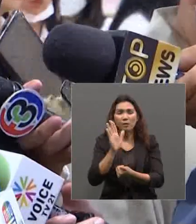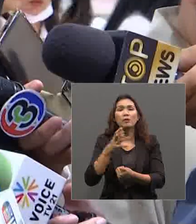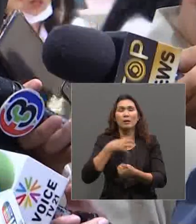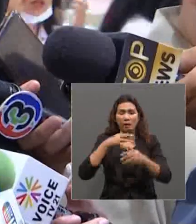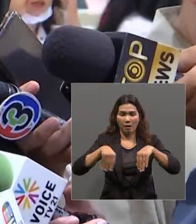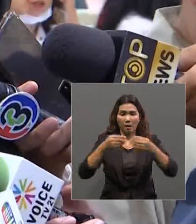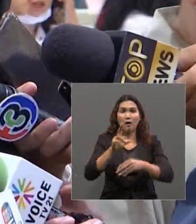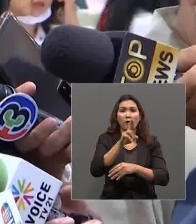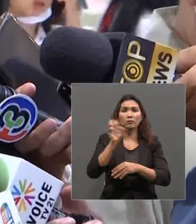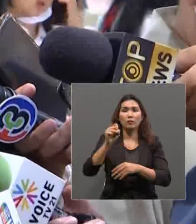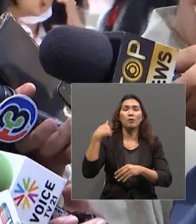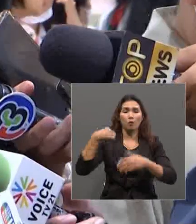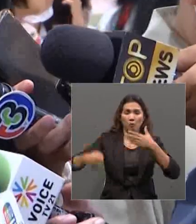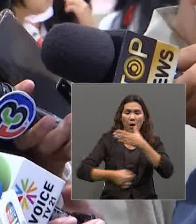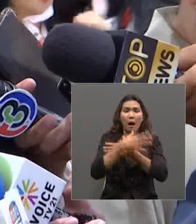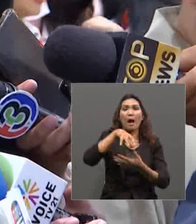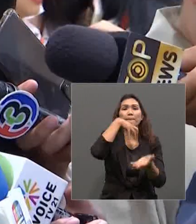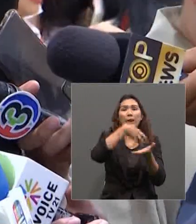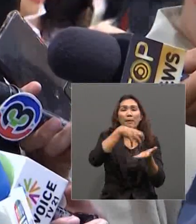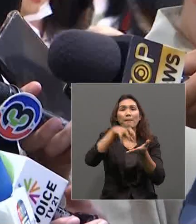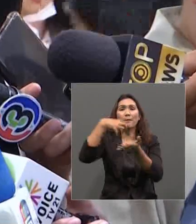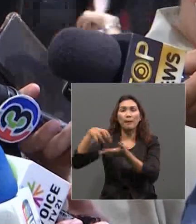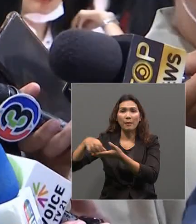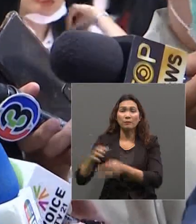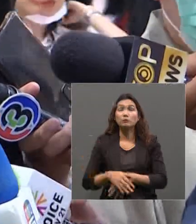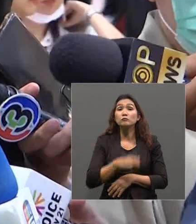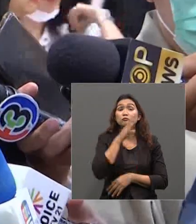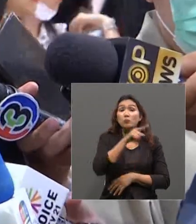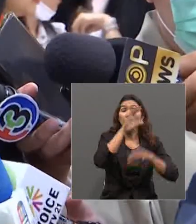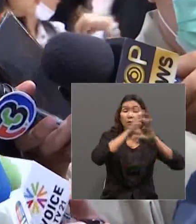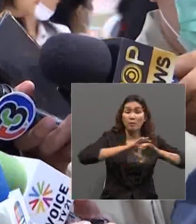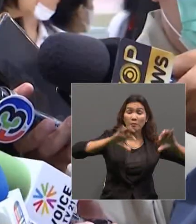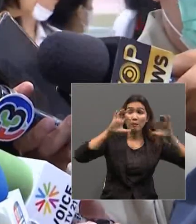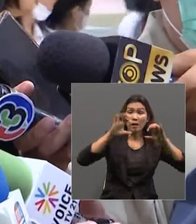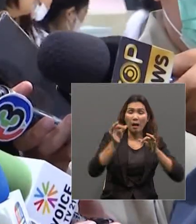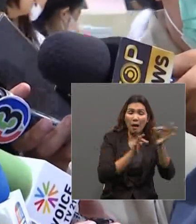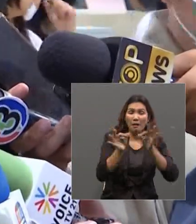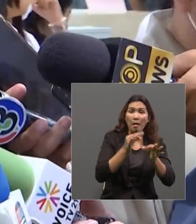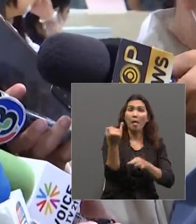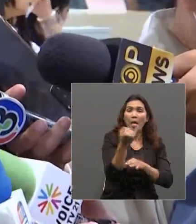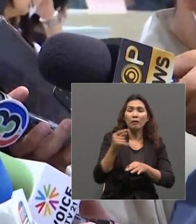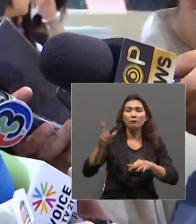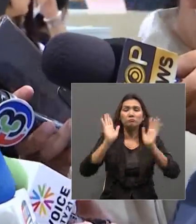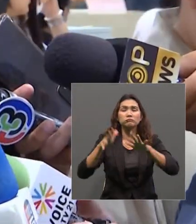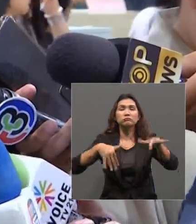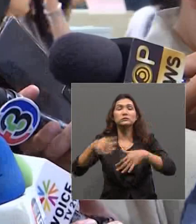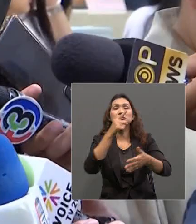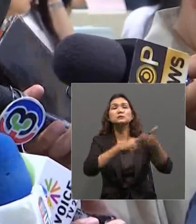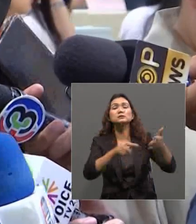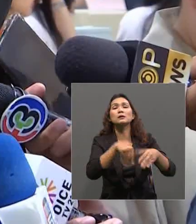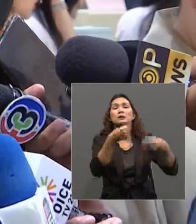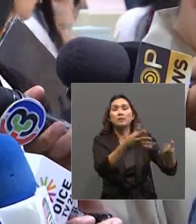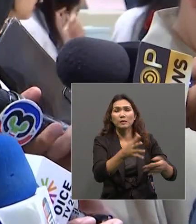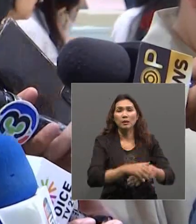ที่ทุกฝ่ายได้มีโอกาสพูดเพราะหากรัฐบาลชี้แจงไม่ดีประชาชนก็ไม่เลือกแต่หากฝ่ายค้านเองตรวจสอบไม่ดีประชาช